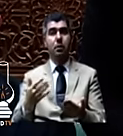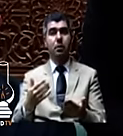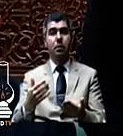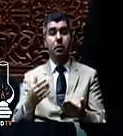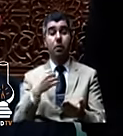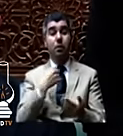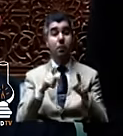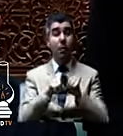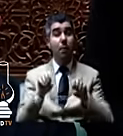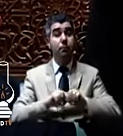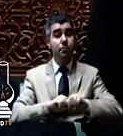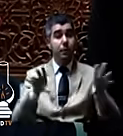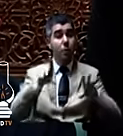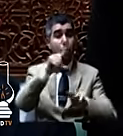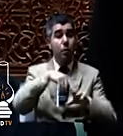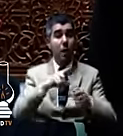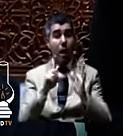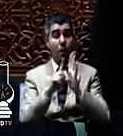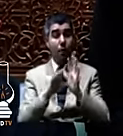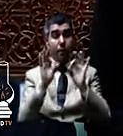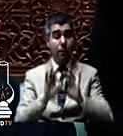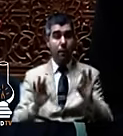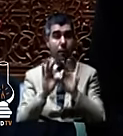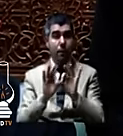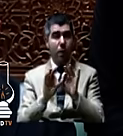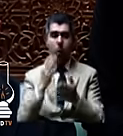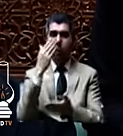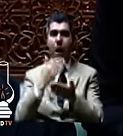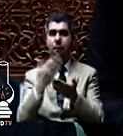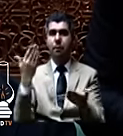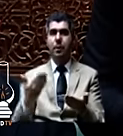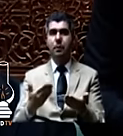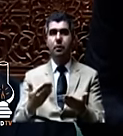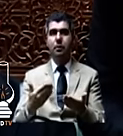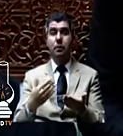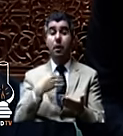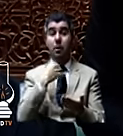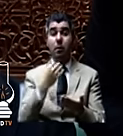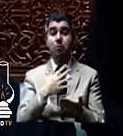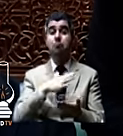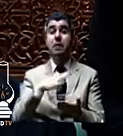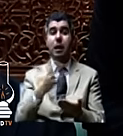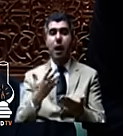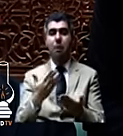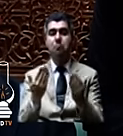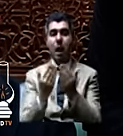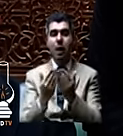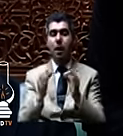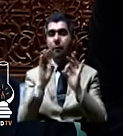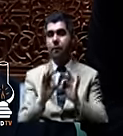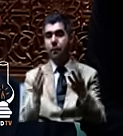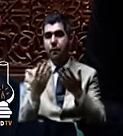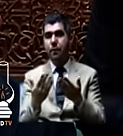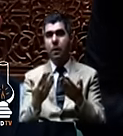ضغات الوحدة ديال المجالات. وبالتالي خصنا نوقفوا في وجه الحالات هذه، لان مدن معاقبه الشكل لابد انه يجرى